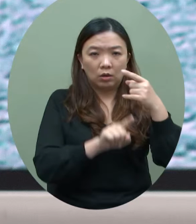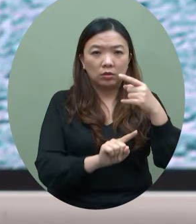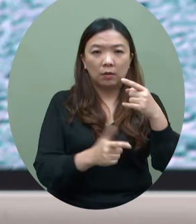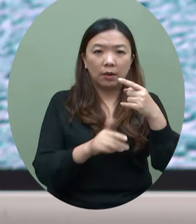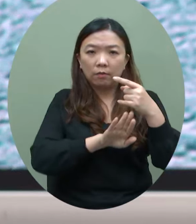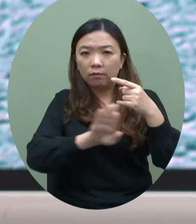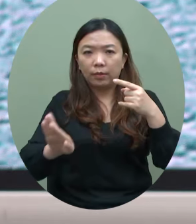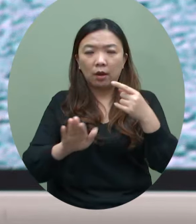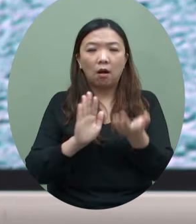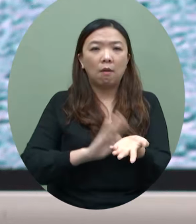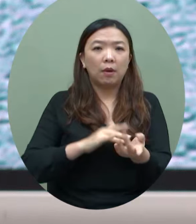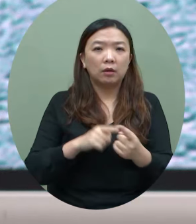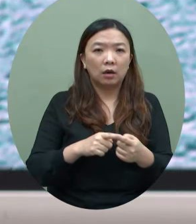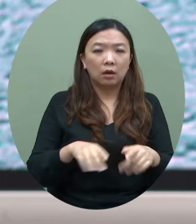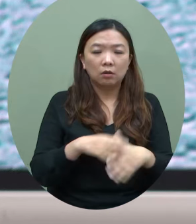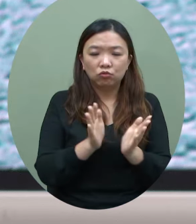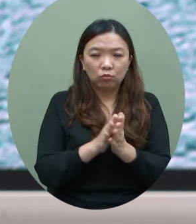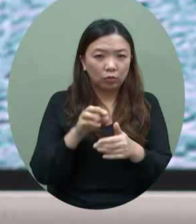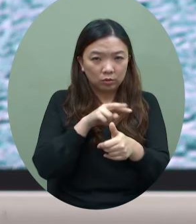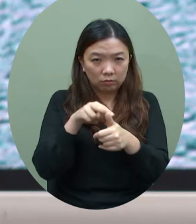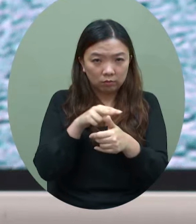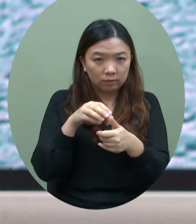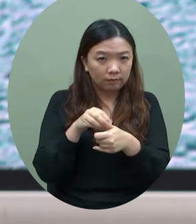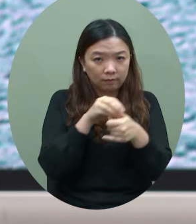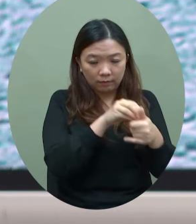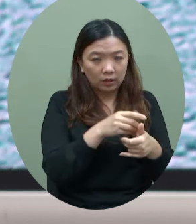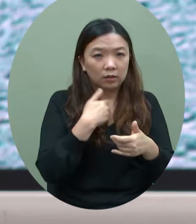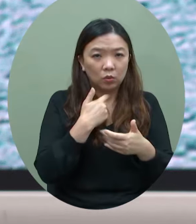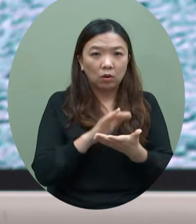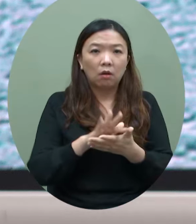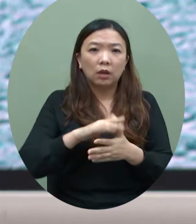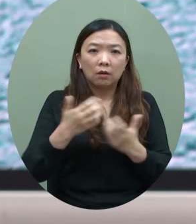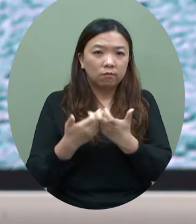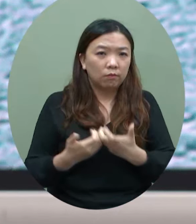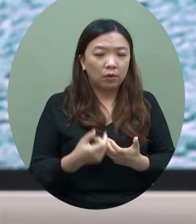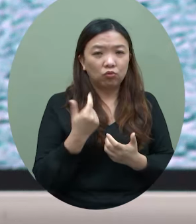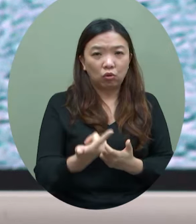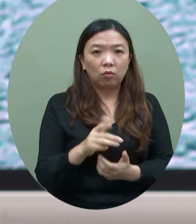人咧，都係需要接受檢疫嘅。咁但係數量就唔係多嘅嚇。